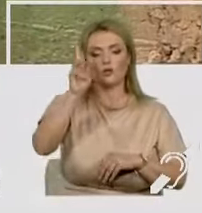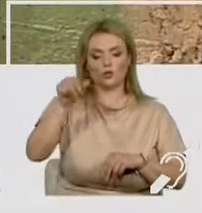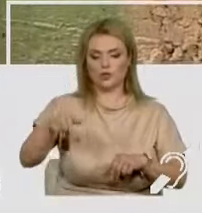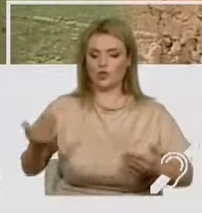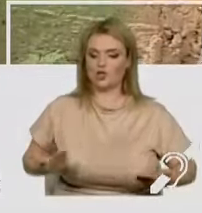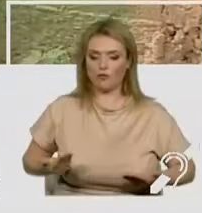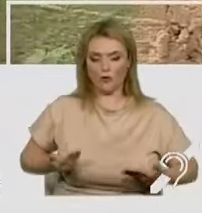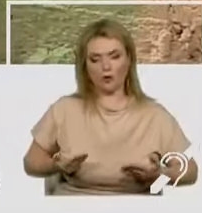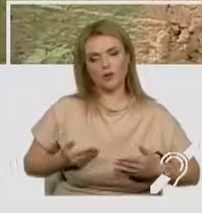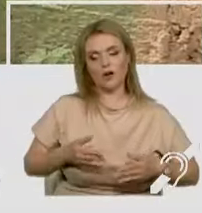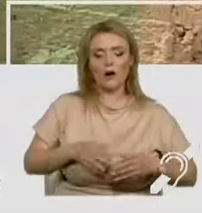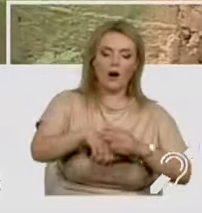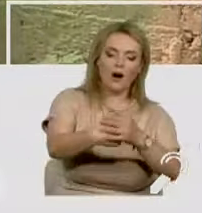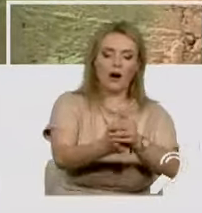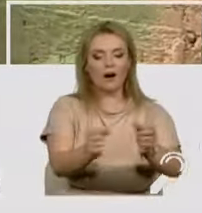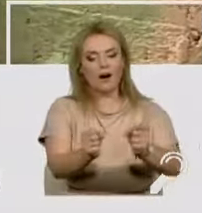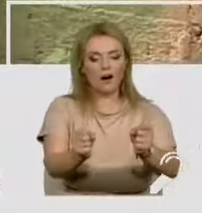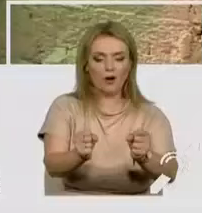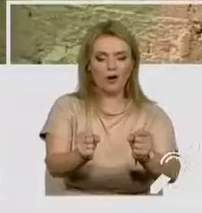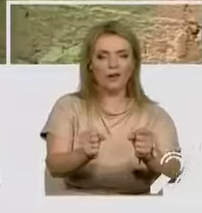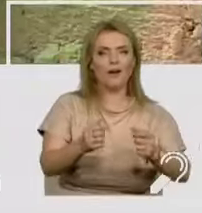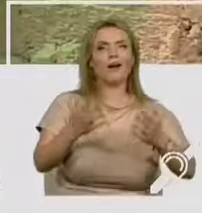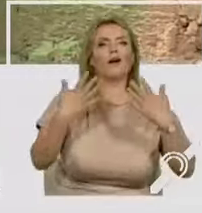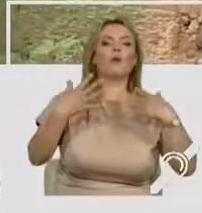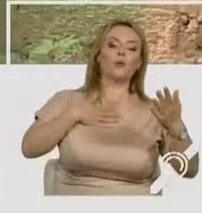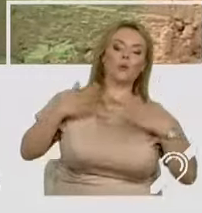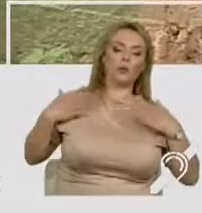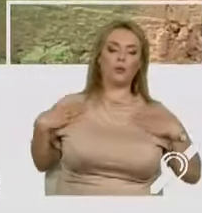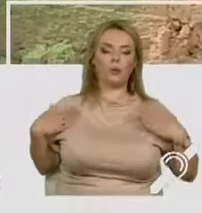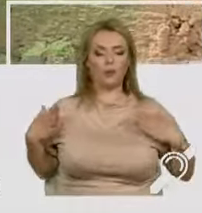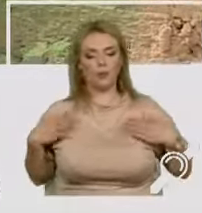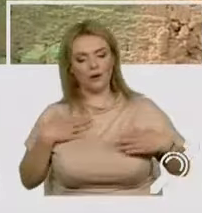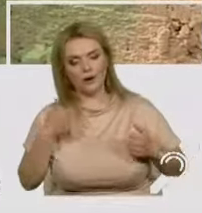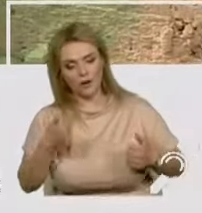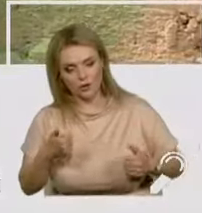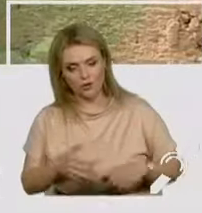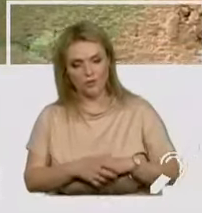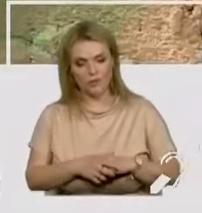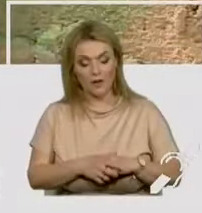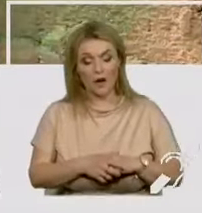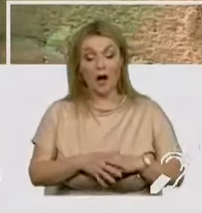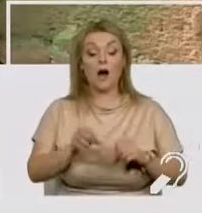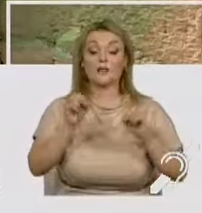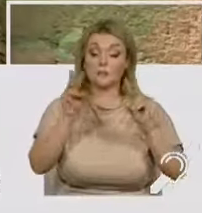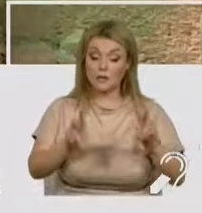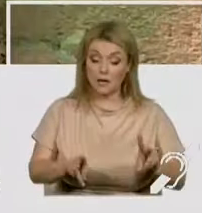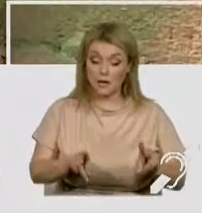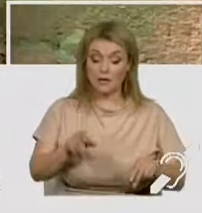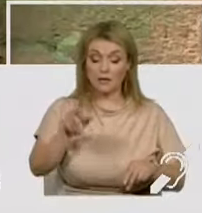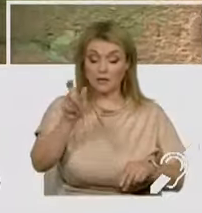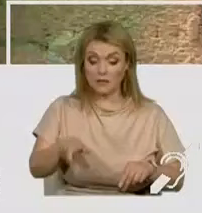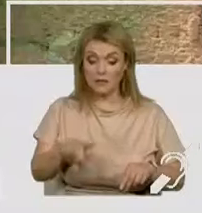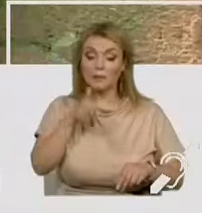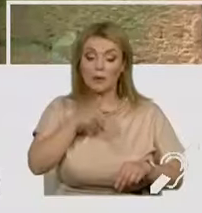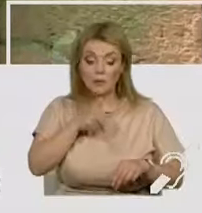vor să se recolească într-o zi toridă de vară, chiar dacă aparent e curată și limpede. Specialiștii au constatat în urma analizelor